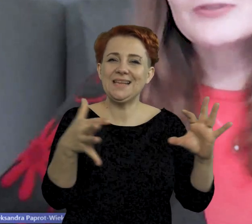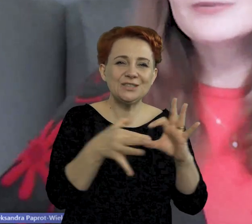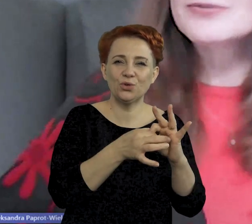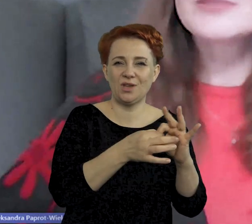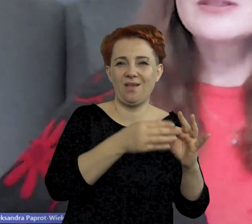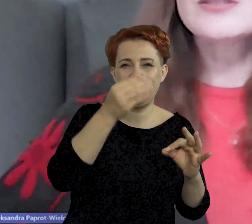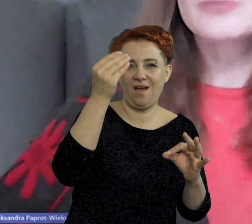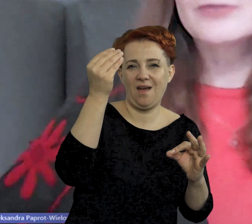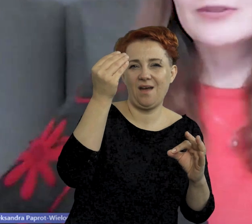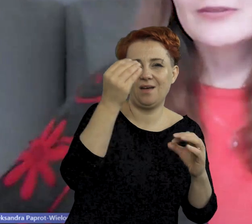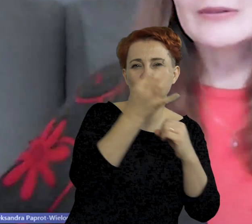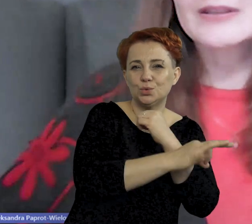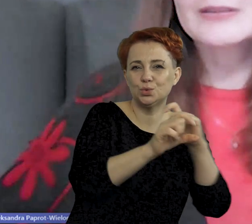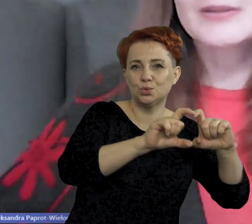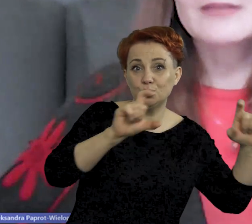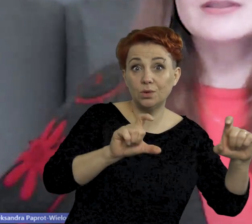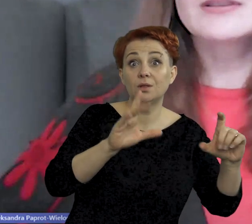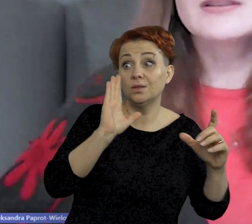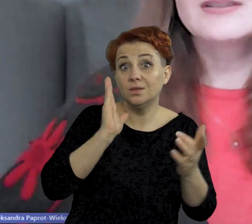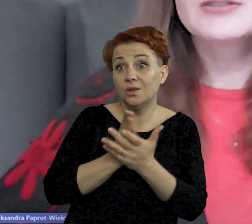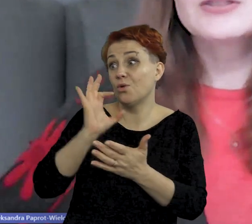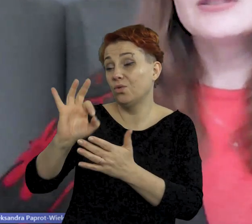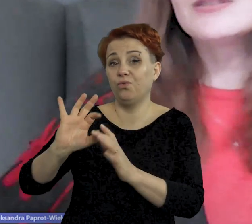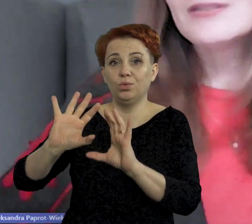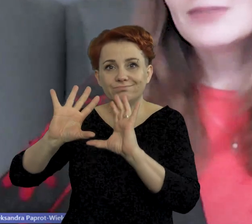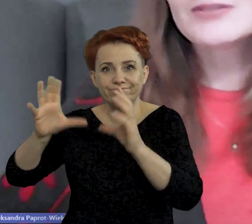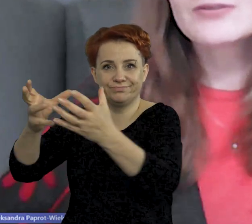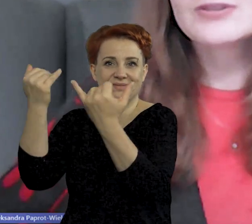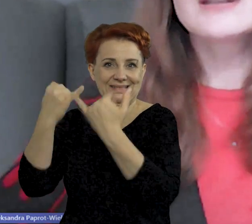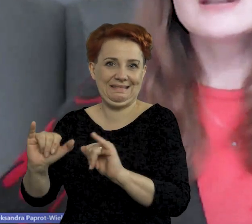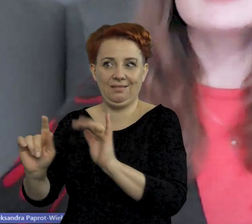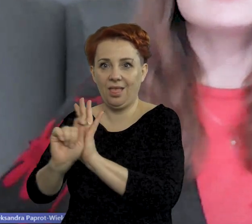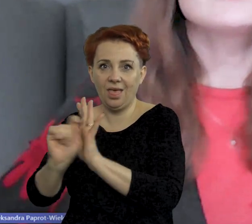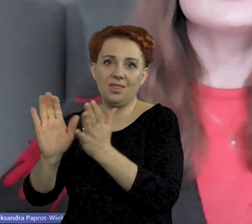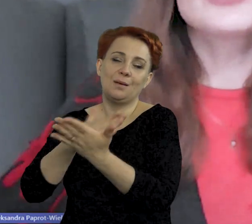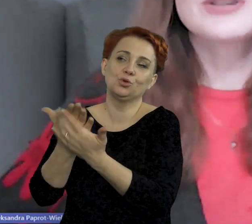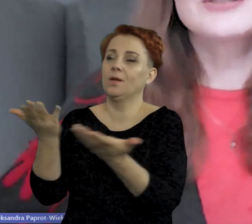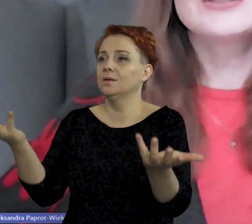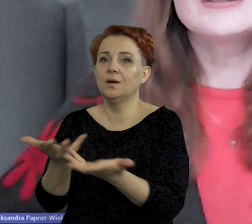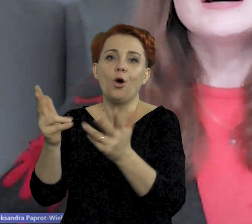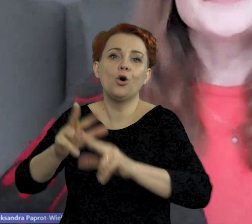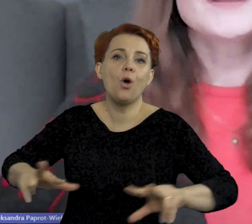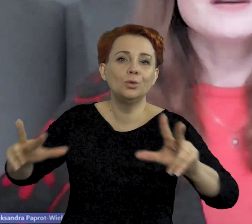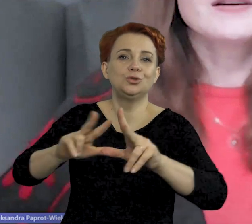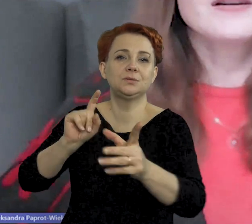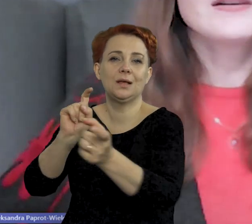tym środowiskiem, w którym te osoby funkcjonowały tak naprawdę, czyli właśnie rodzina, sąsiedzi,